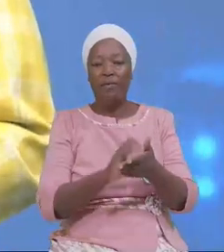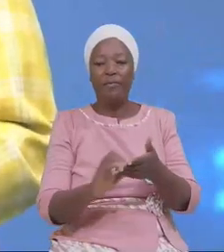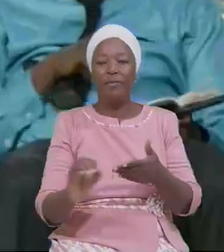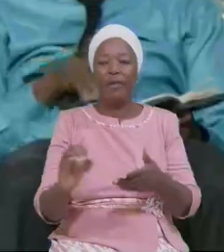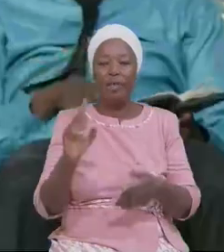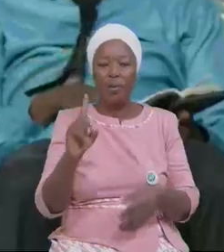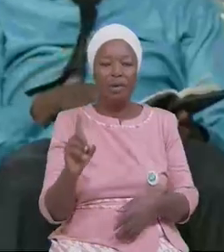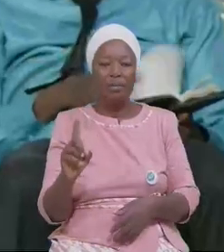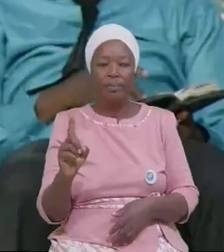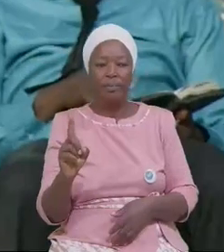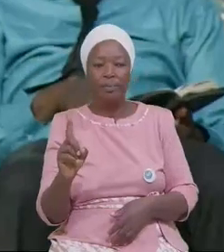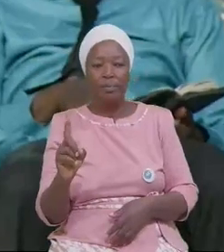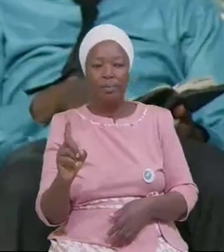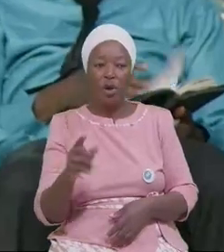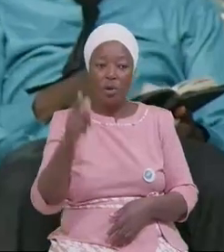verset 1.